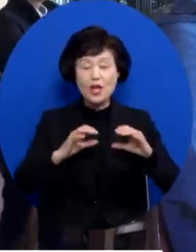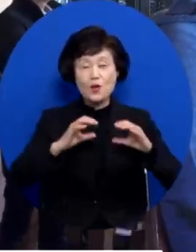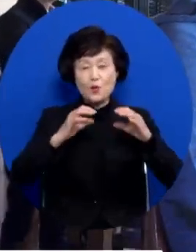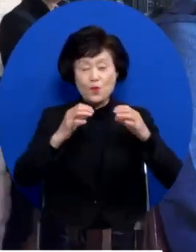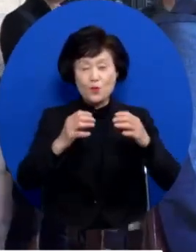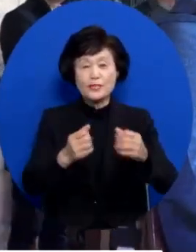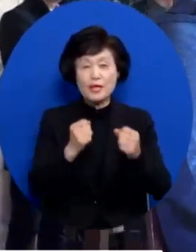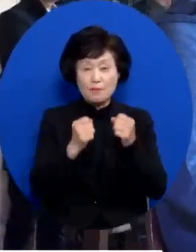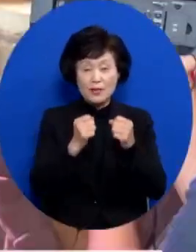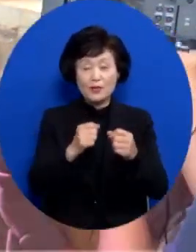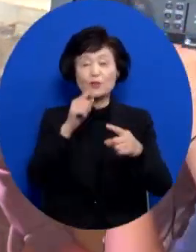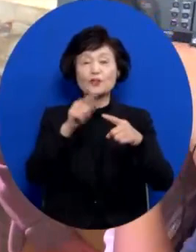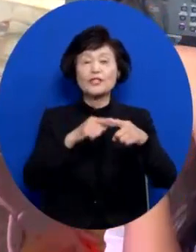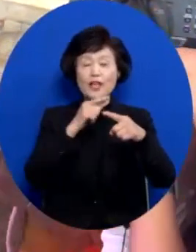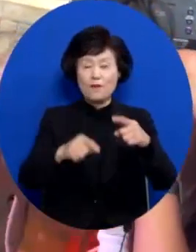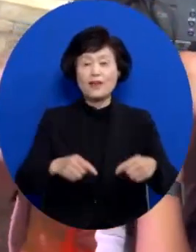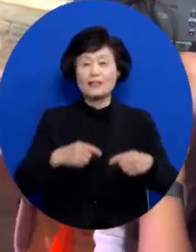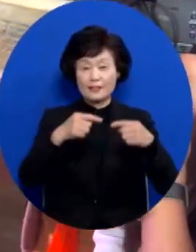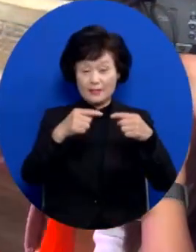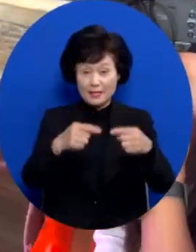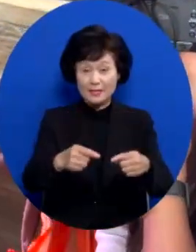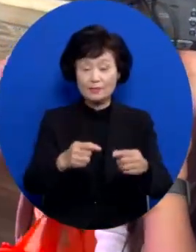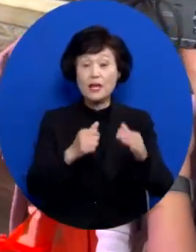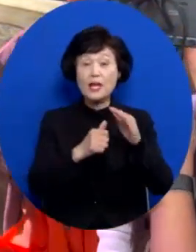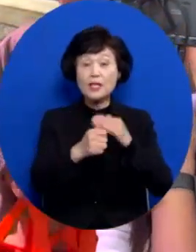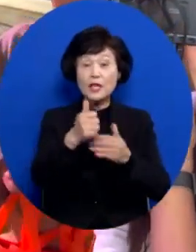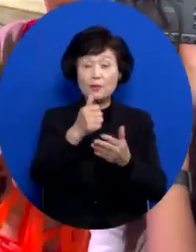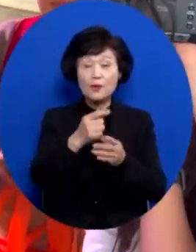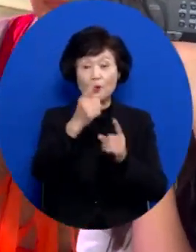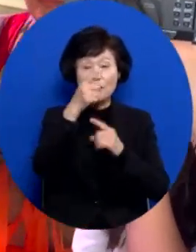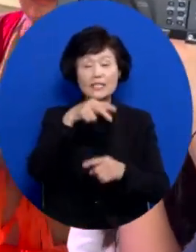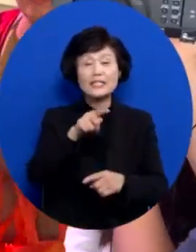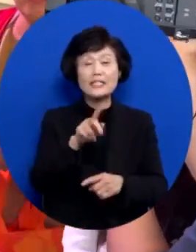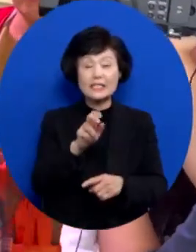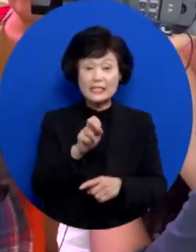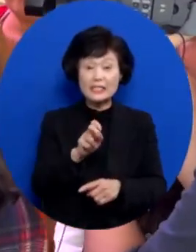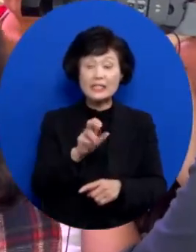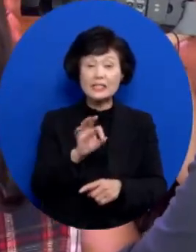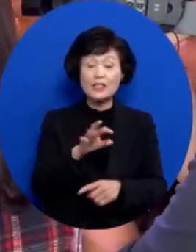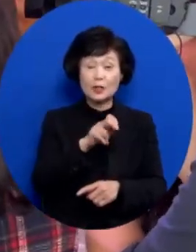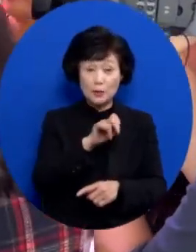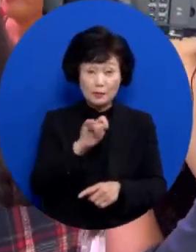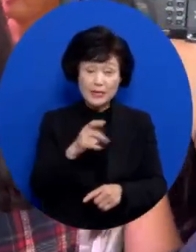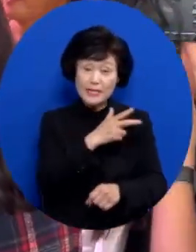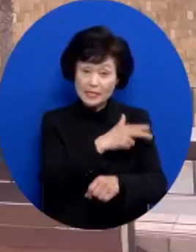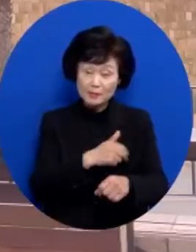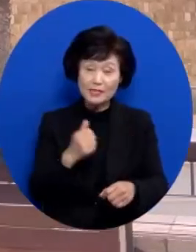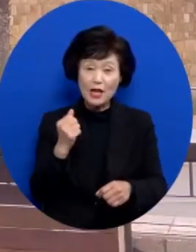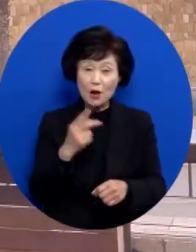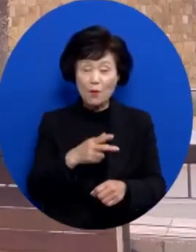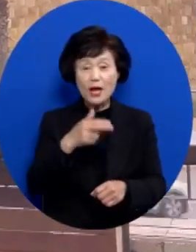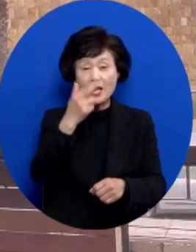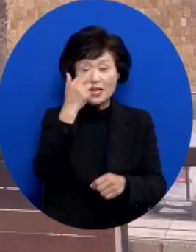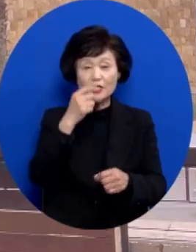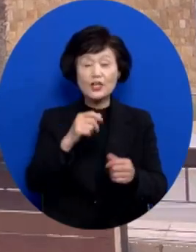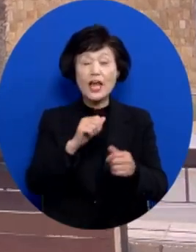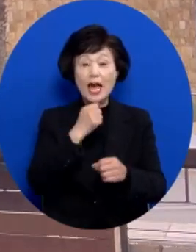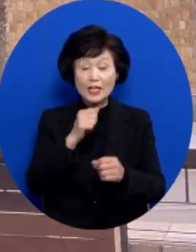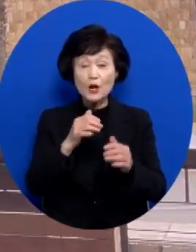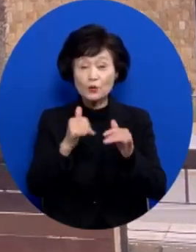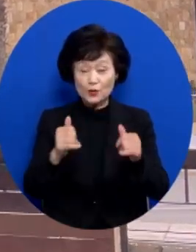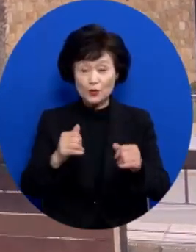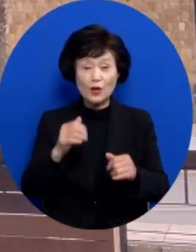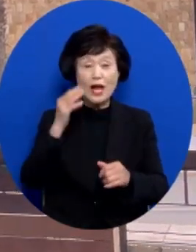대회에 참가했습니다. 출연진 대표로 이성미 집사와 최윤영 아나운서가 마라톤 대회 참가를 위해